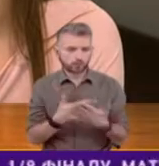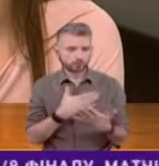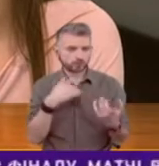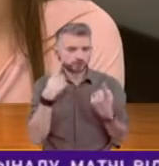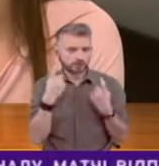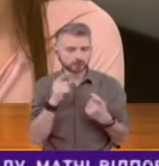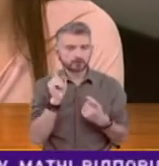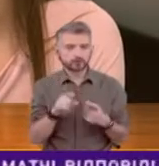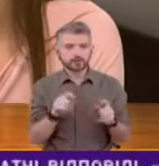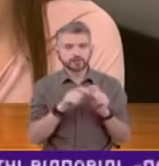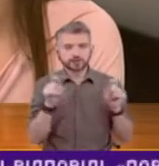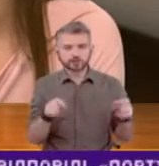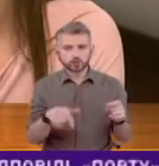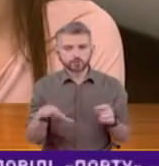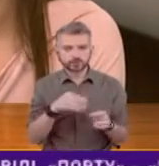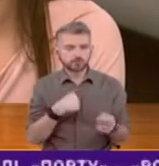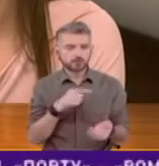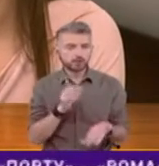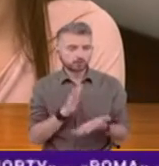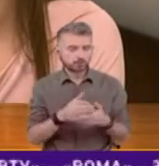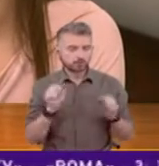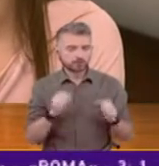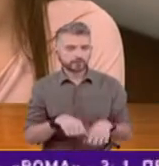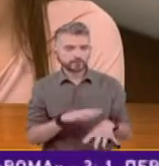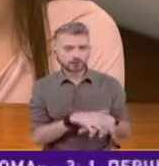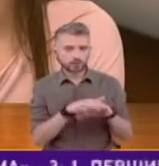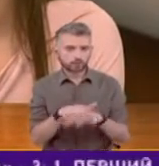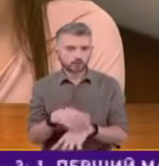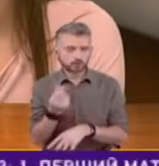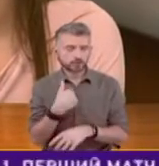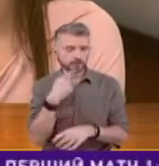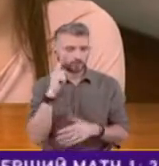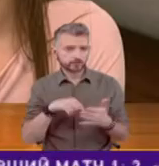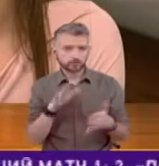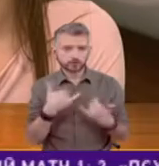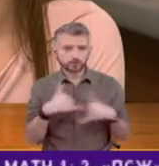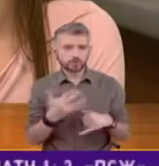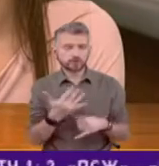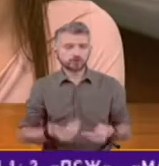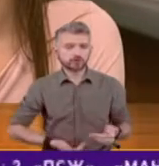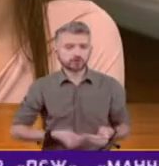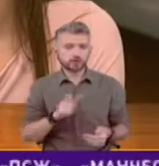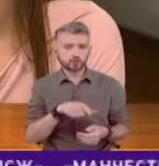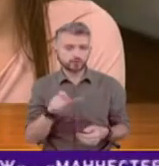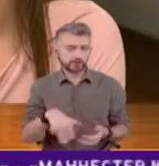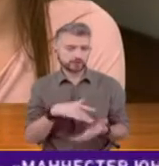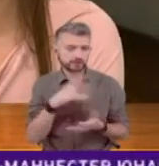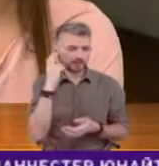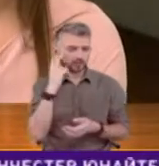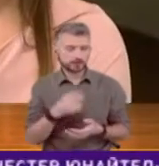дані, вони ж тоді відкривають ці можливості. І ми маємо тоді можливість перерахувати. Я впевнений, ми будемо дуже здивовані, скільки живе тоді людей у місті